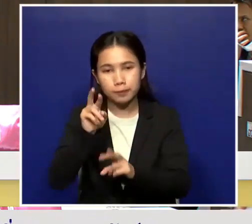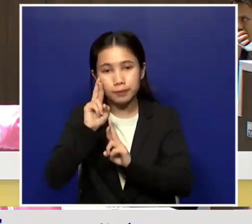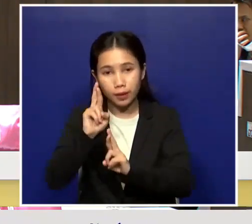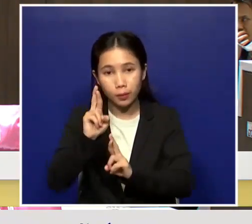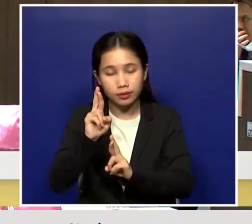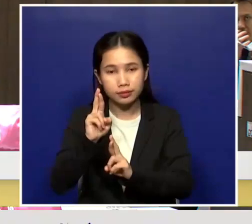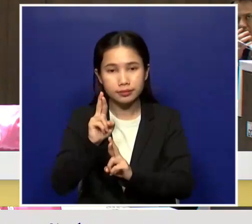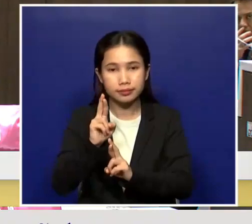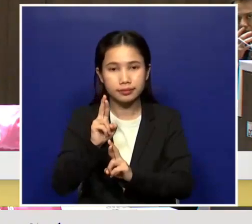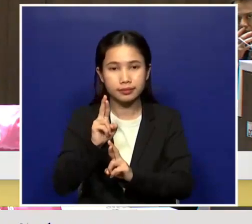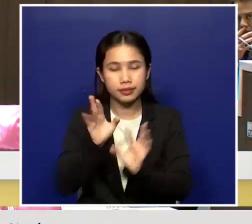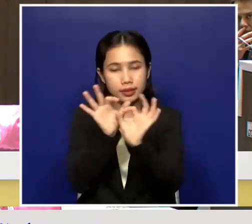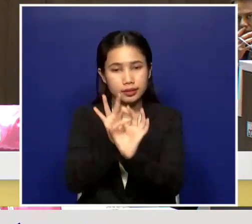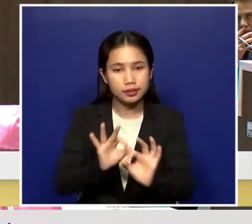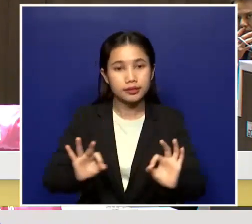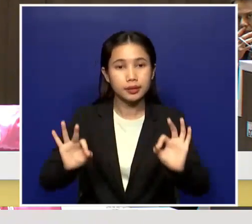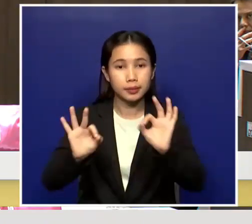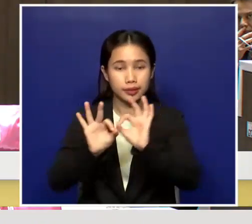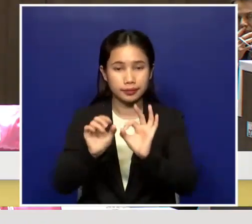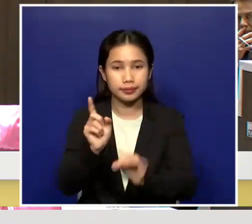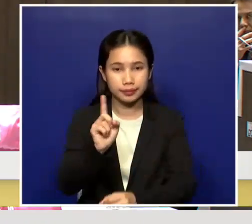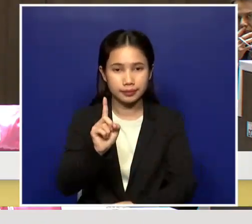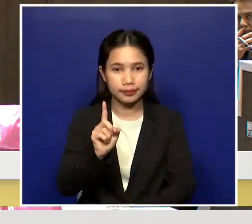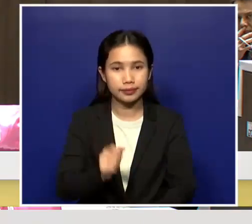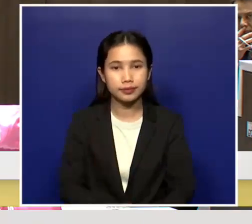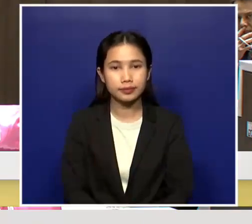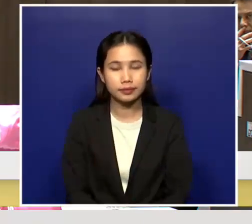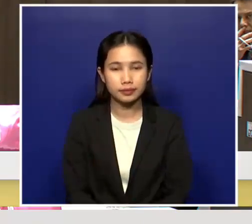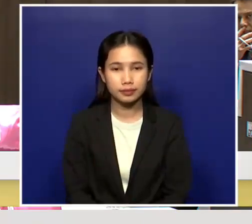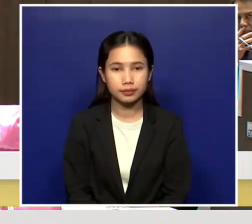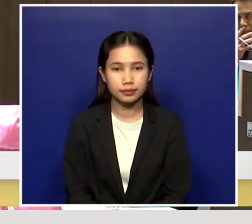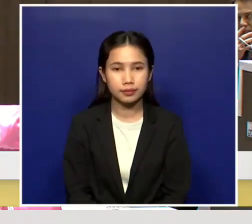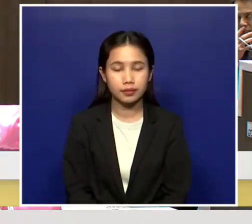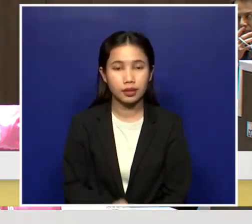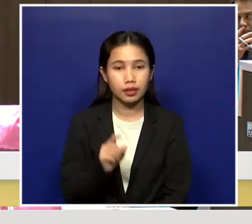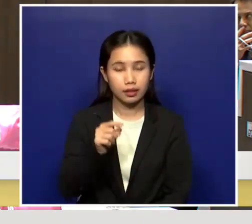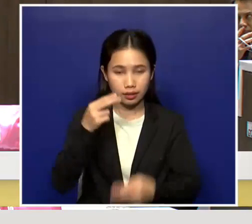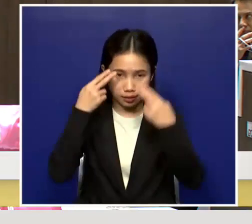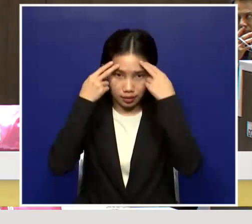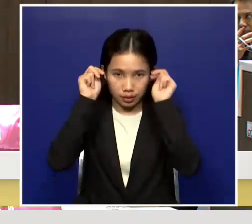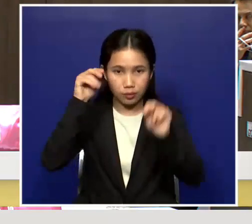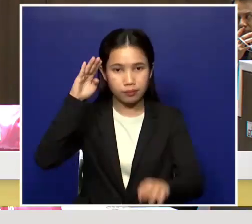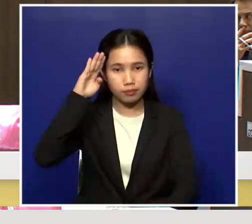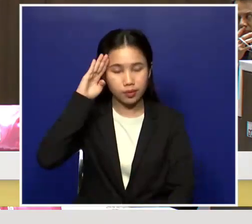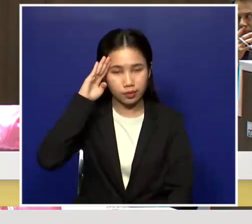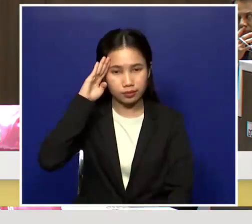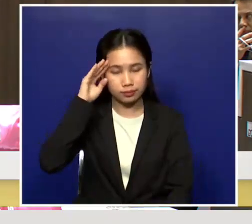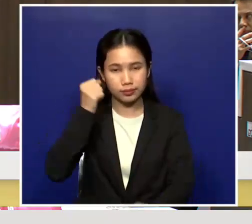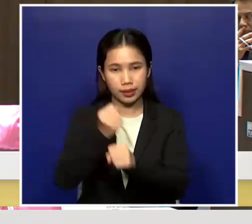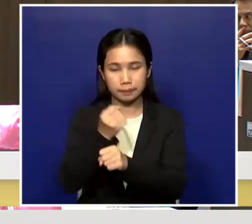สิ่งที่สำคัญมากวันนี้ท่านนำความเสื่อมเสียมากระทบสถา